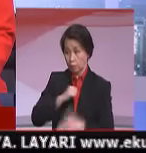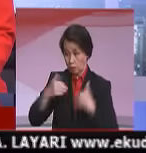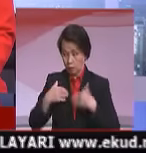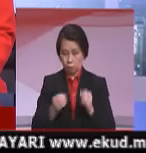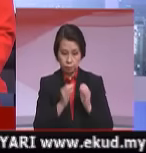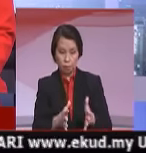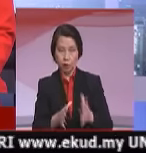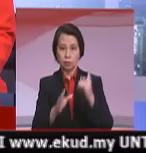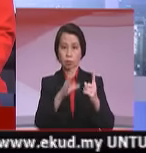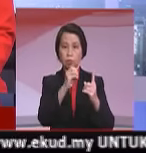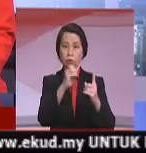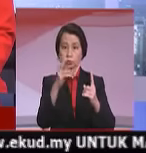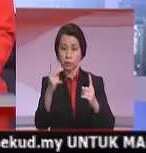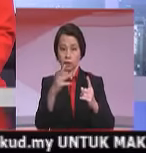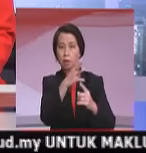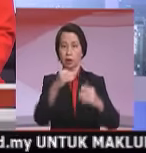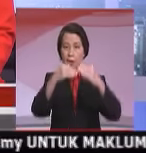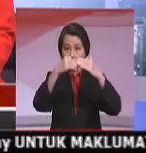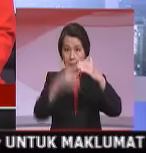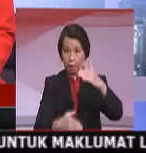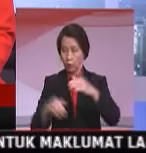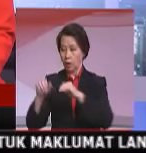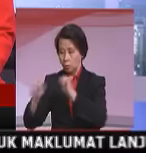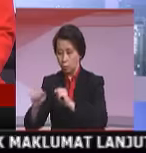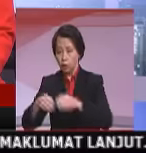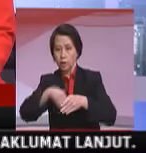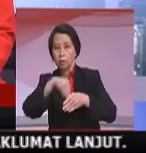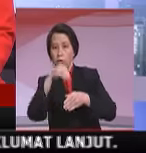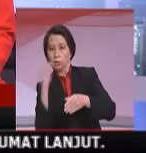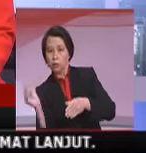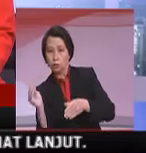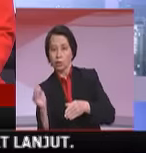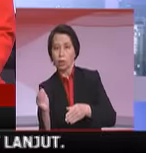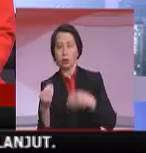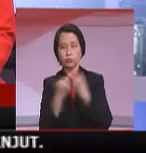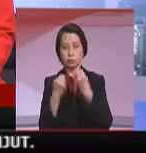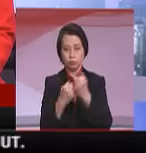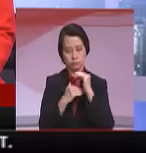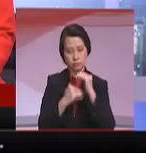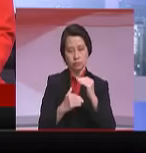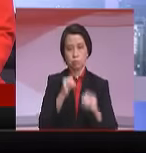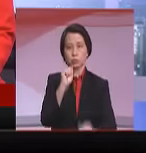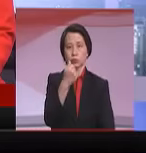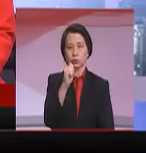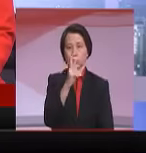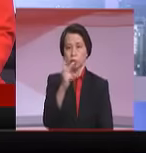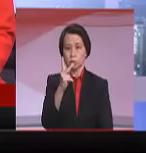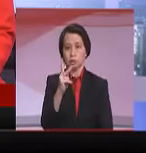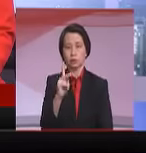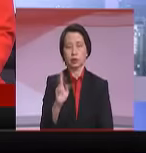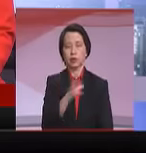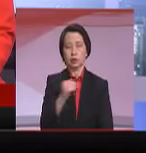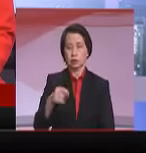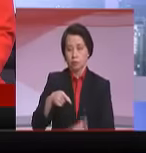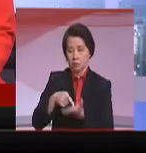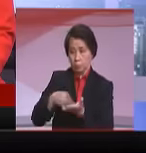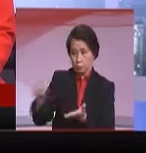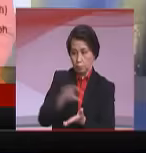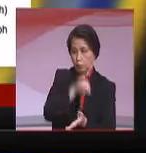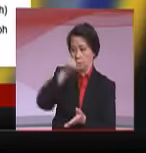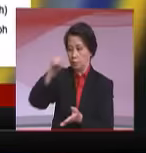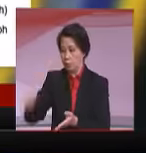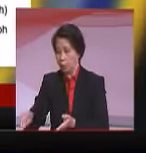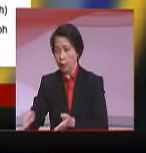baki RM100,000 dan ke bawah boleh membuat pengeluaran sehingga jumlah maksimum RM10,000. Pembayaran akan